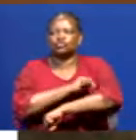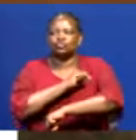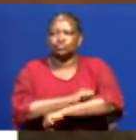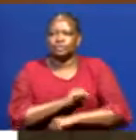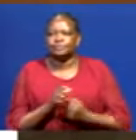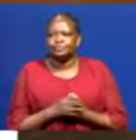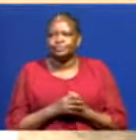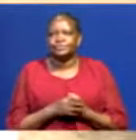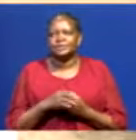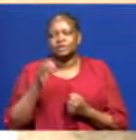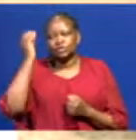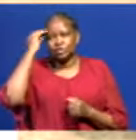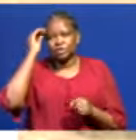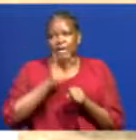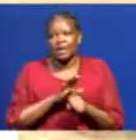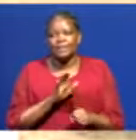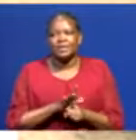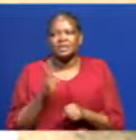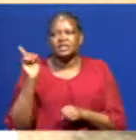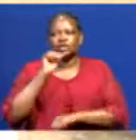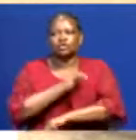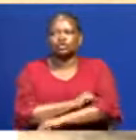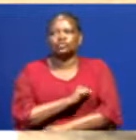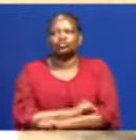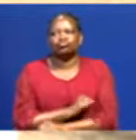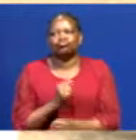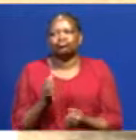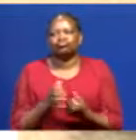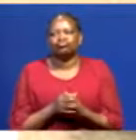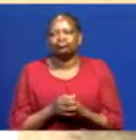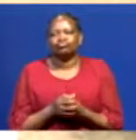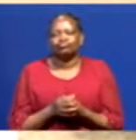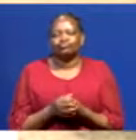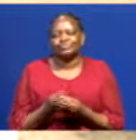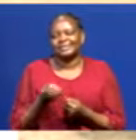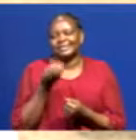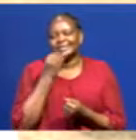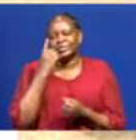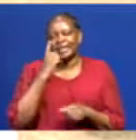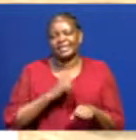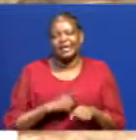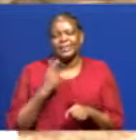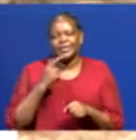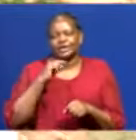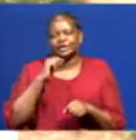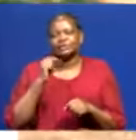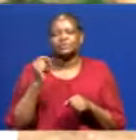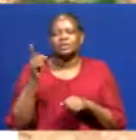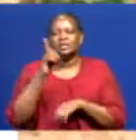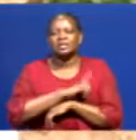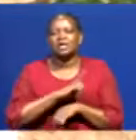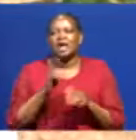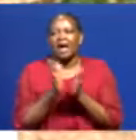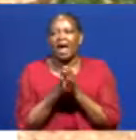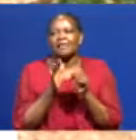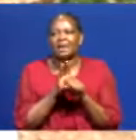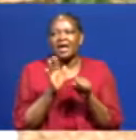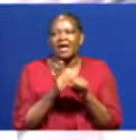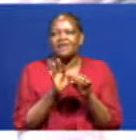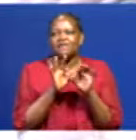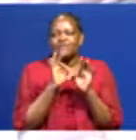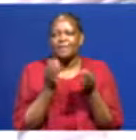Okeo, wanafunzi wengi katika eneo hilo wanalazimika kula mlo mmoja tu kwa siku, huku familia nyingi zikikabiliwa na uhaba